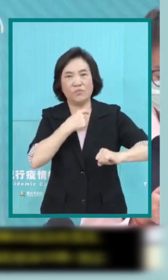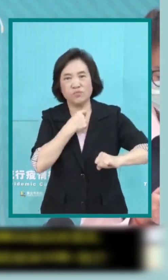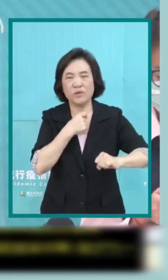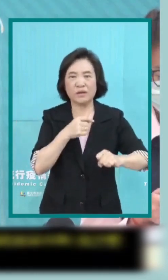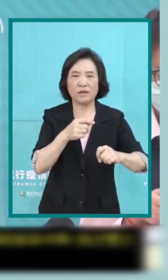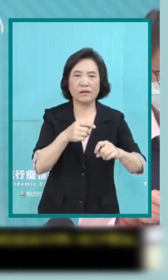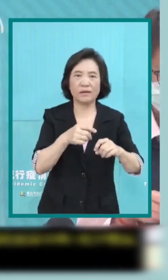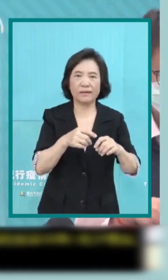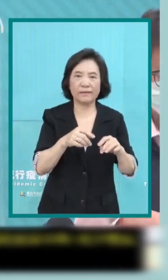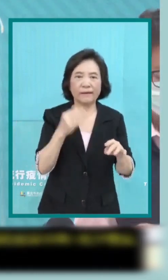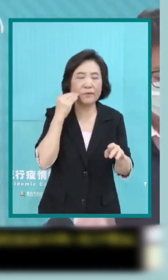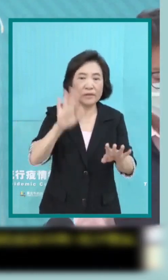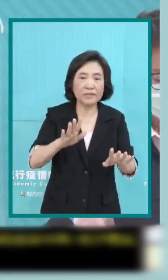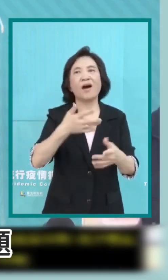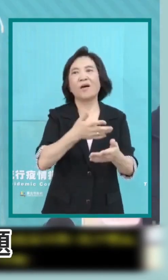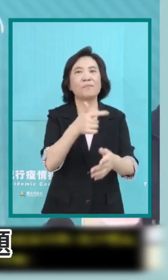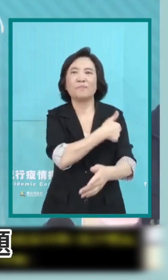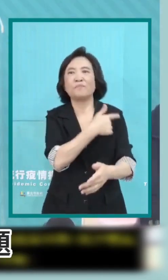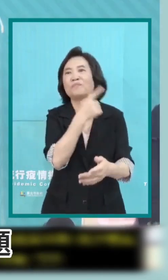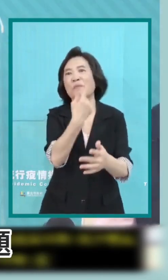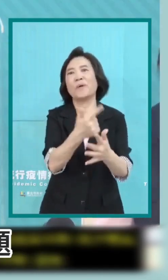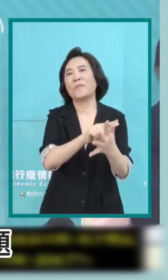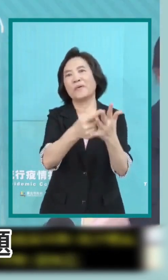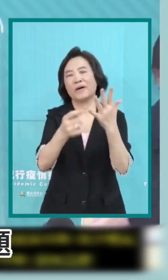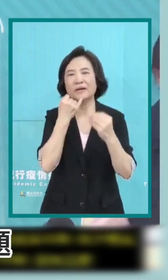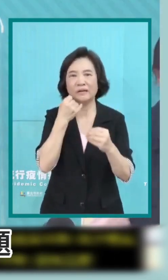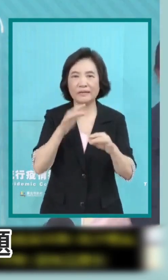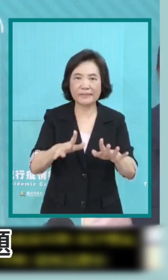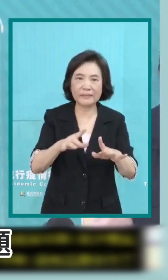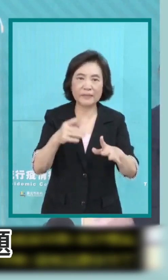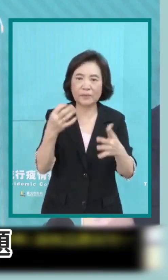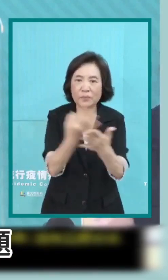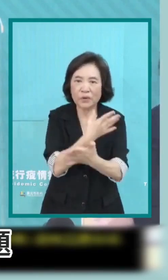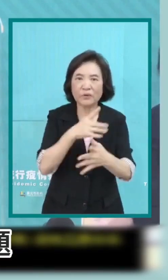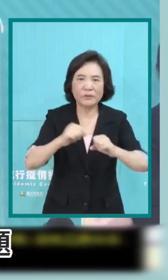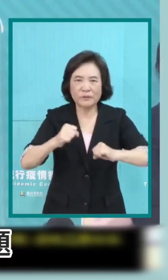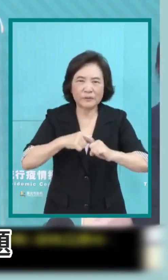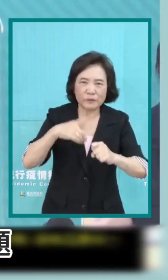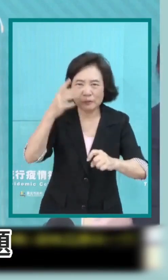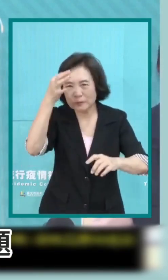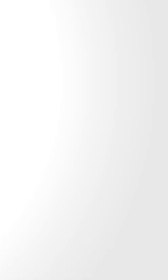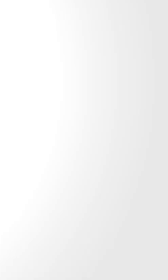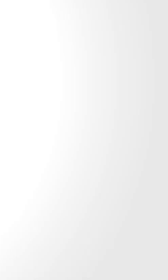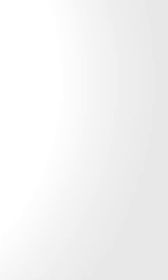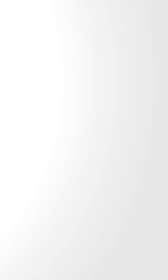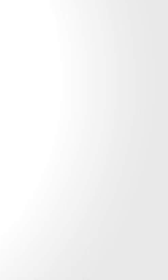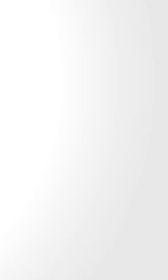么大家就会斤斤计较哈，看他怎么去打疫苗，那这就是问题嘛。